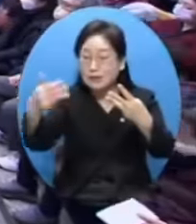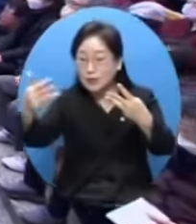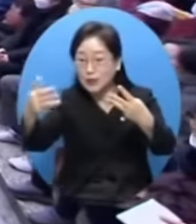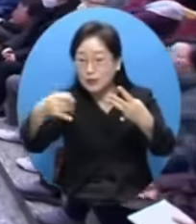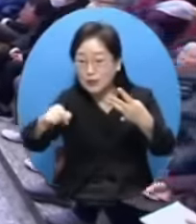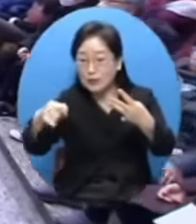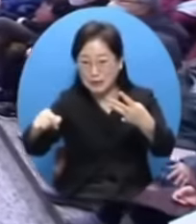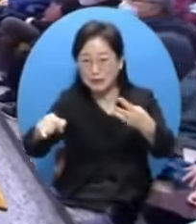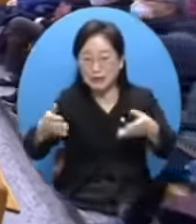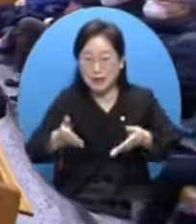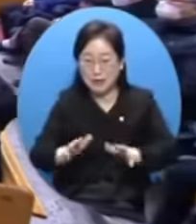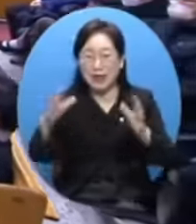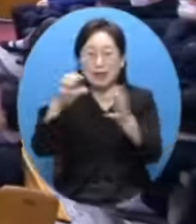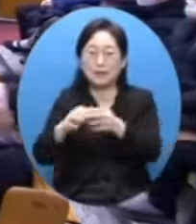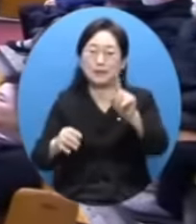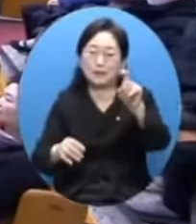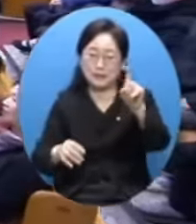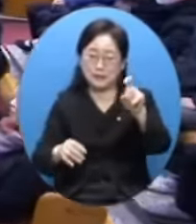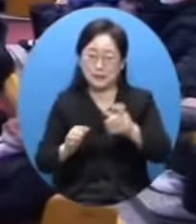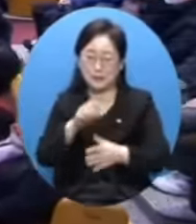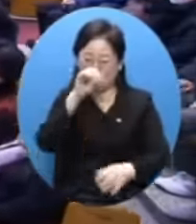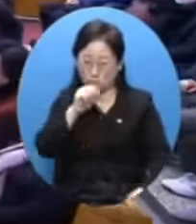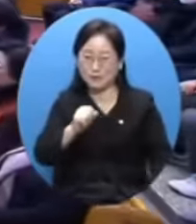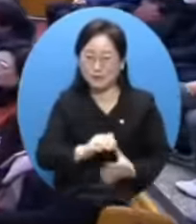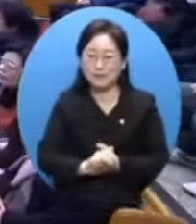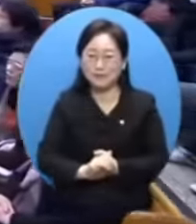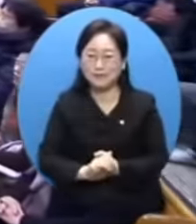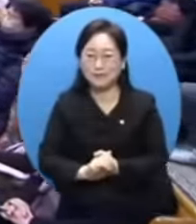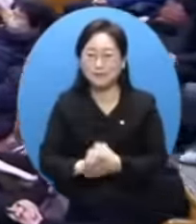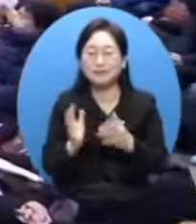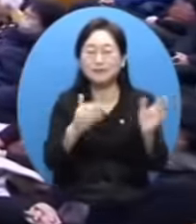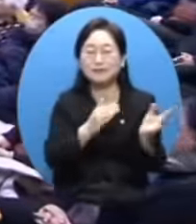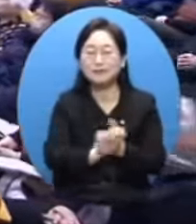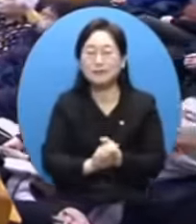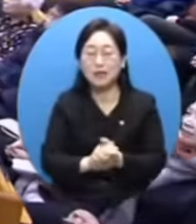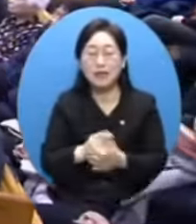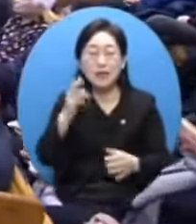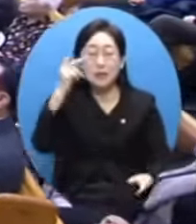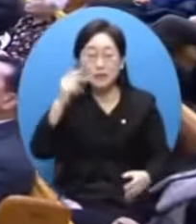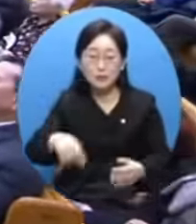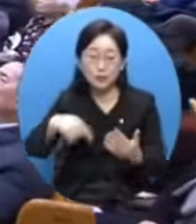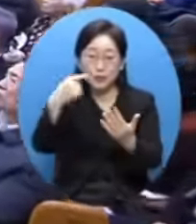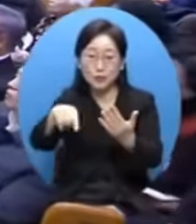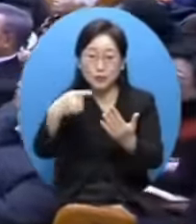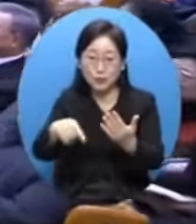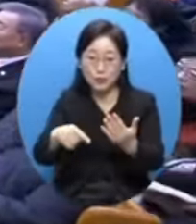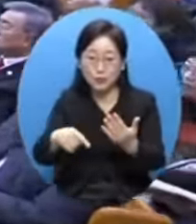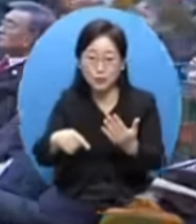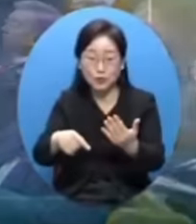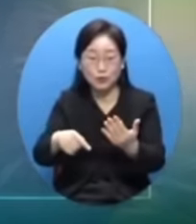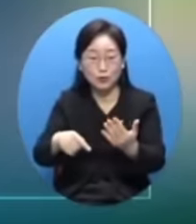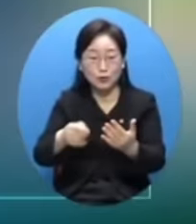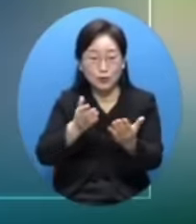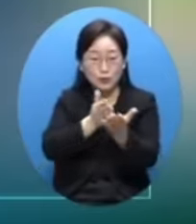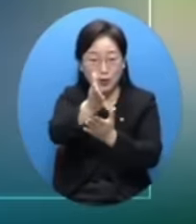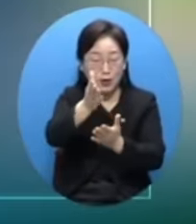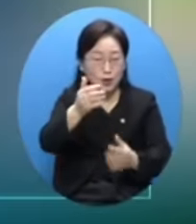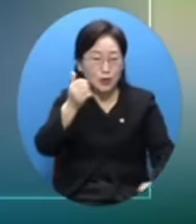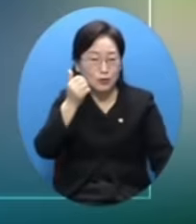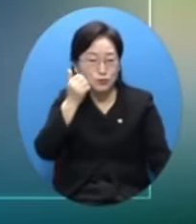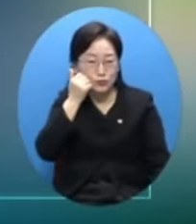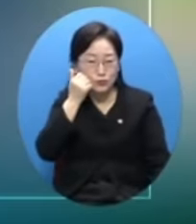것 같습니다 그런데요 미국의 교육가 알버트 윈이 동시에